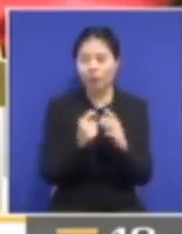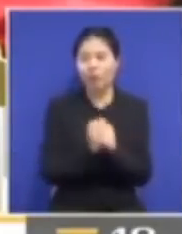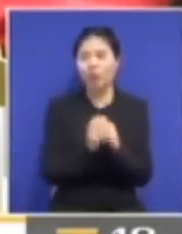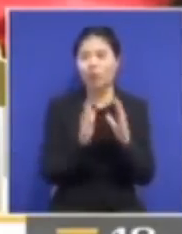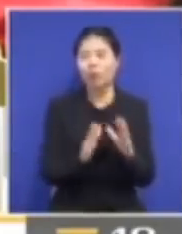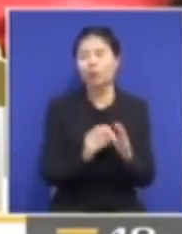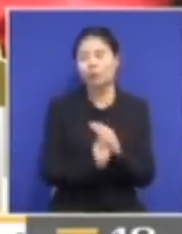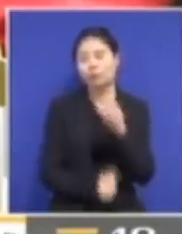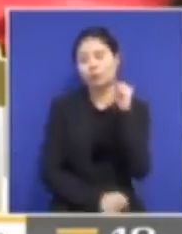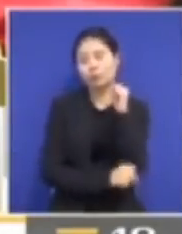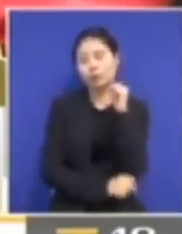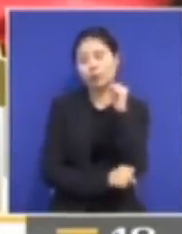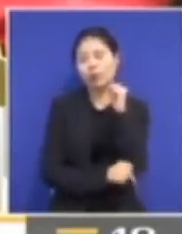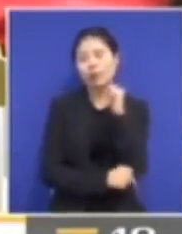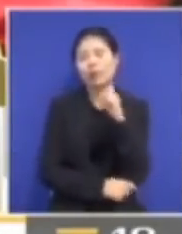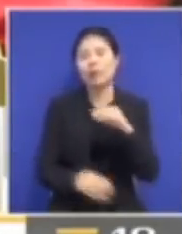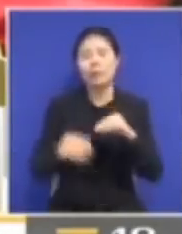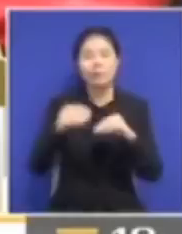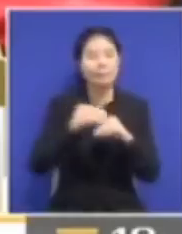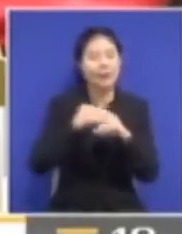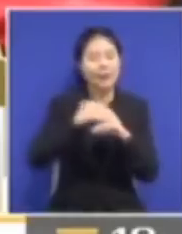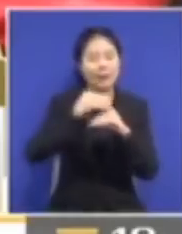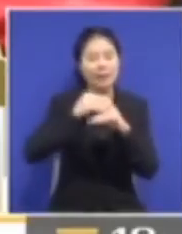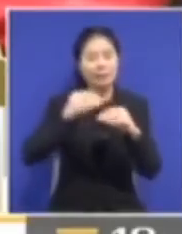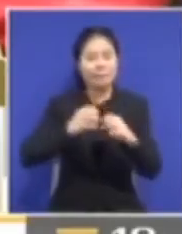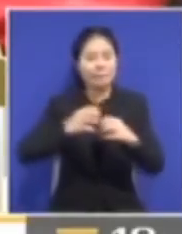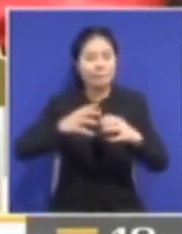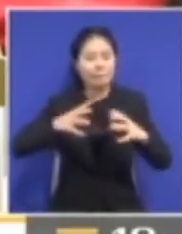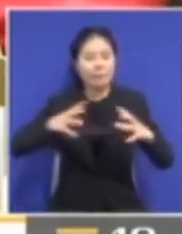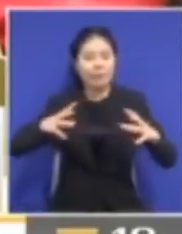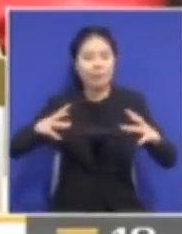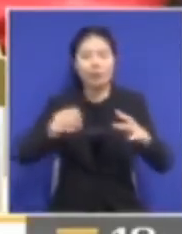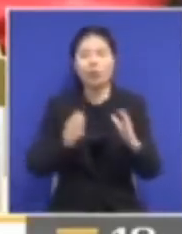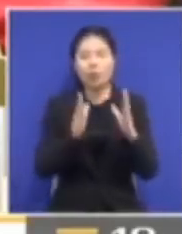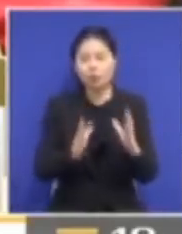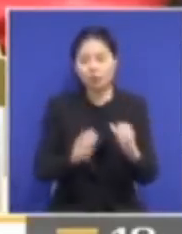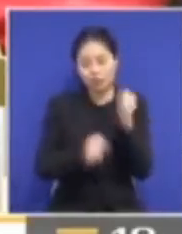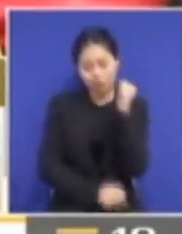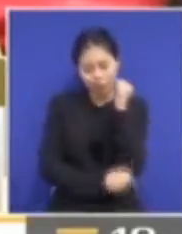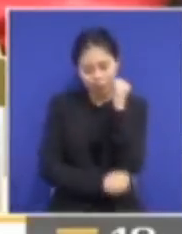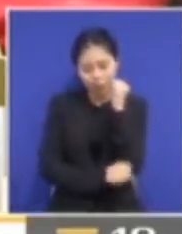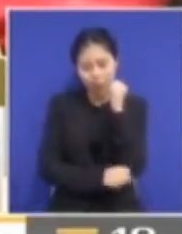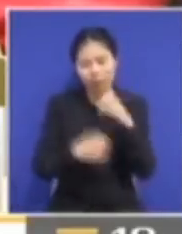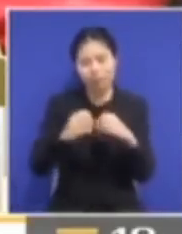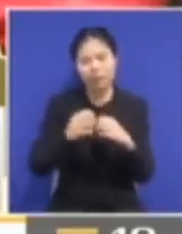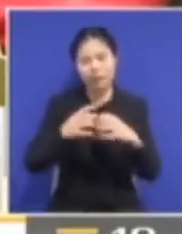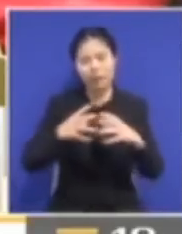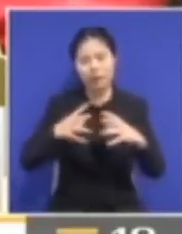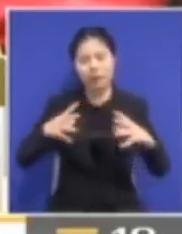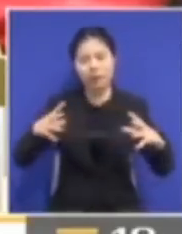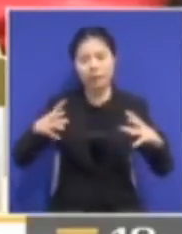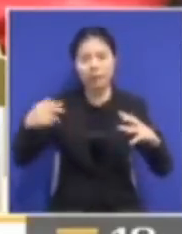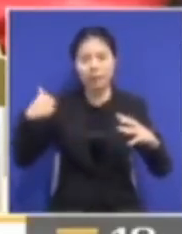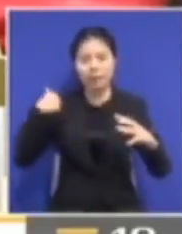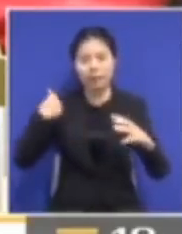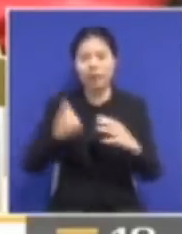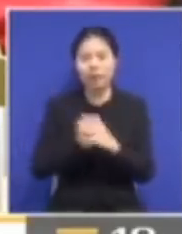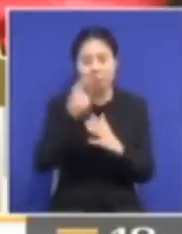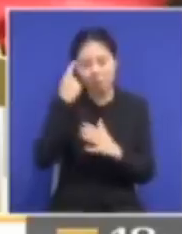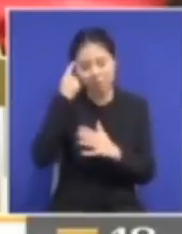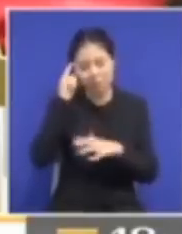14.5 ล้านผมก็ไม่รู้บริหารยังไงคนมันจนลงทุกวันนะครับนะความเหลื่อมล้